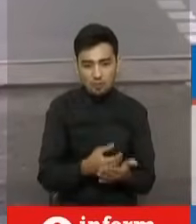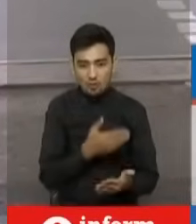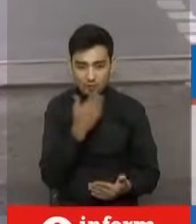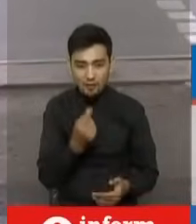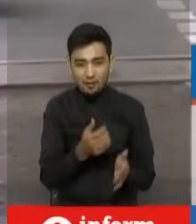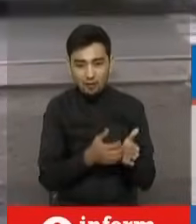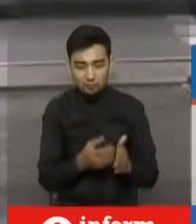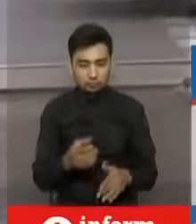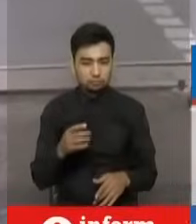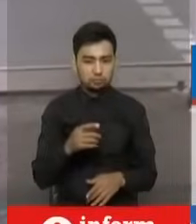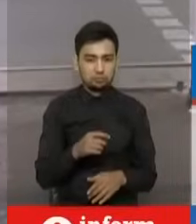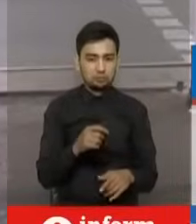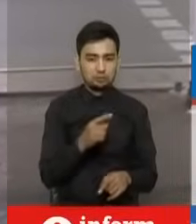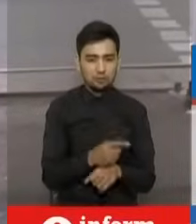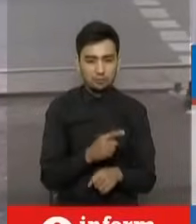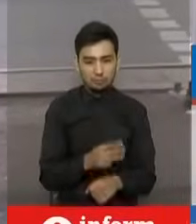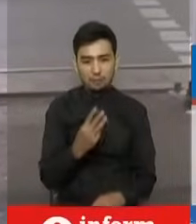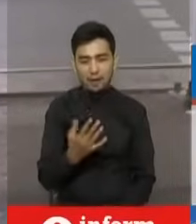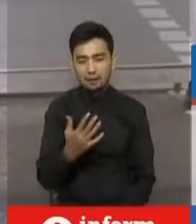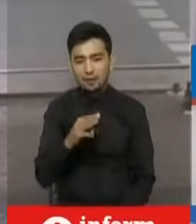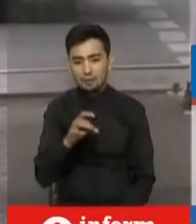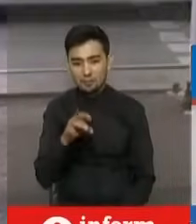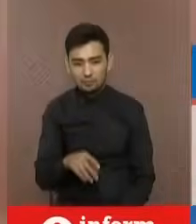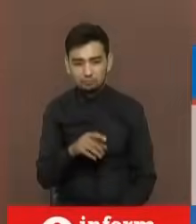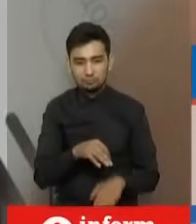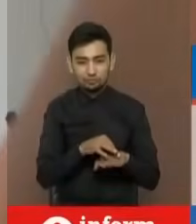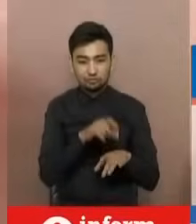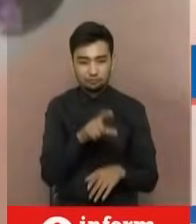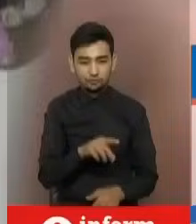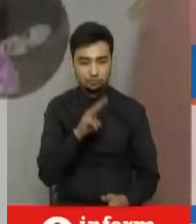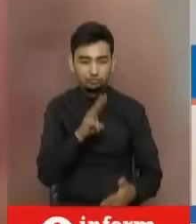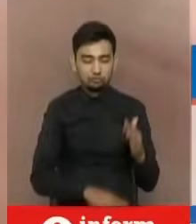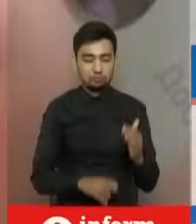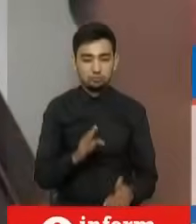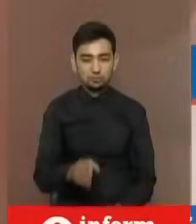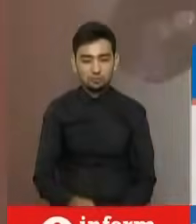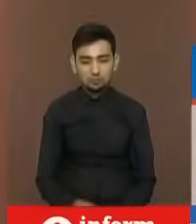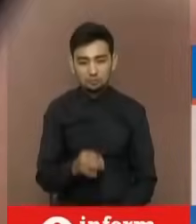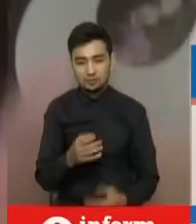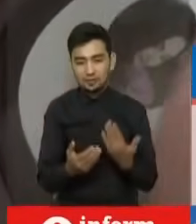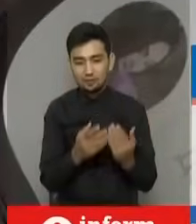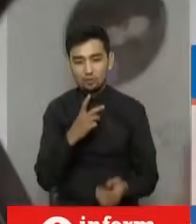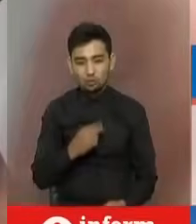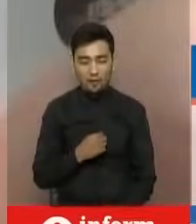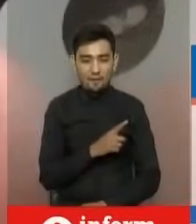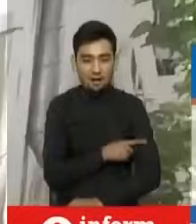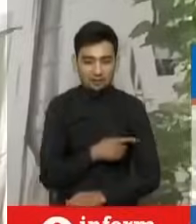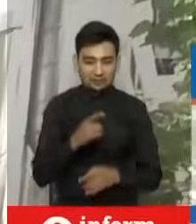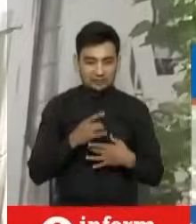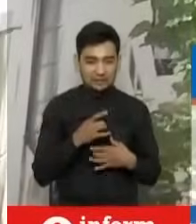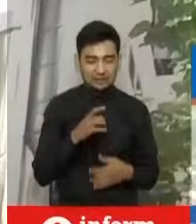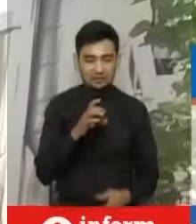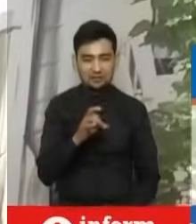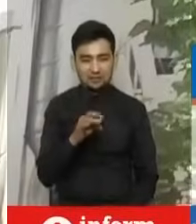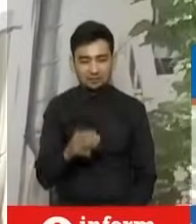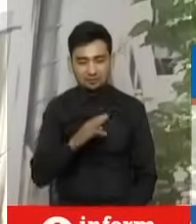изменяет память, штраф около 5 МРП будет возложен на перевозчика. По словам Беллы, у ее дочери врач диагностировал нервный срыв. Теперь